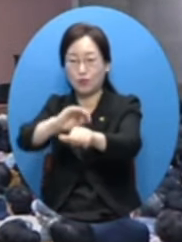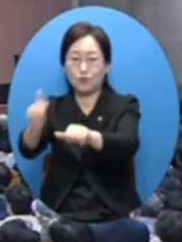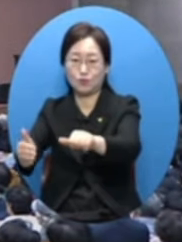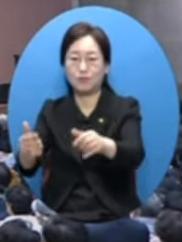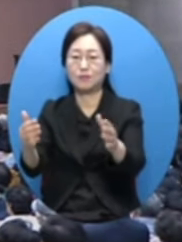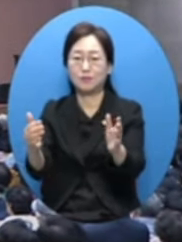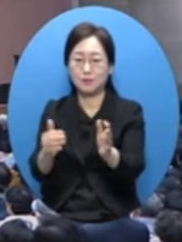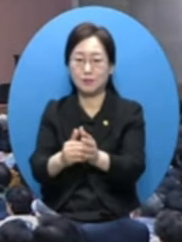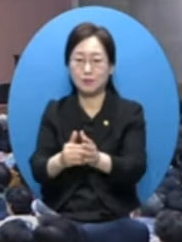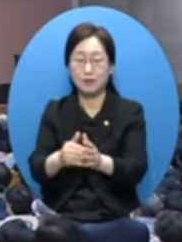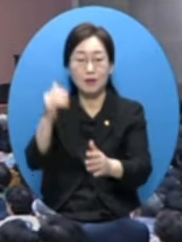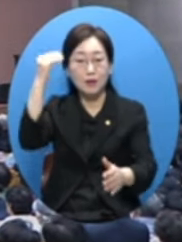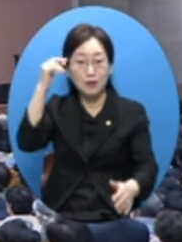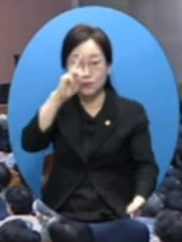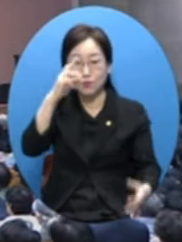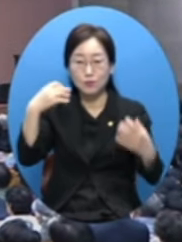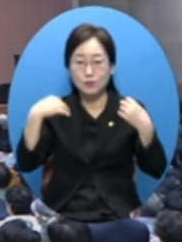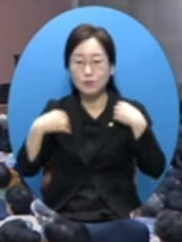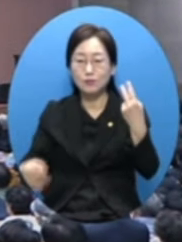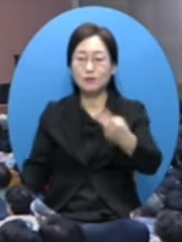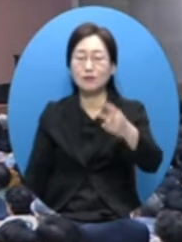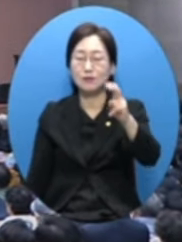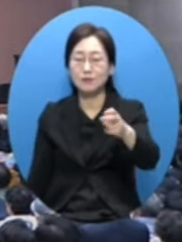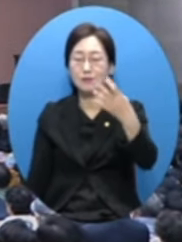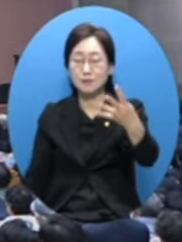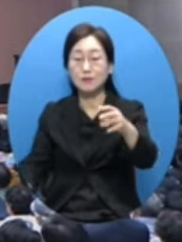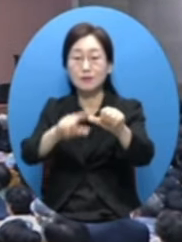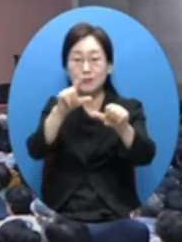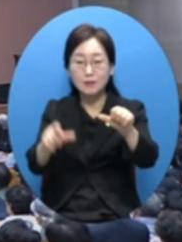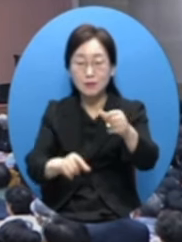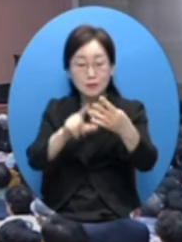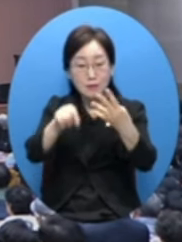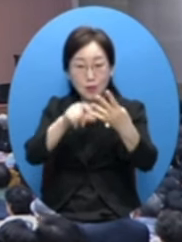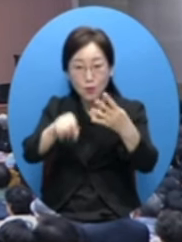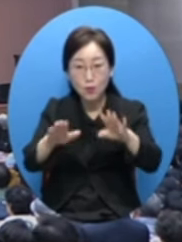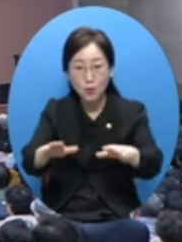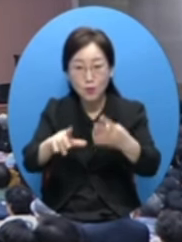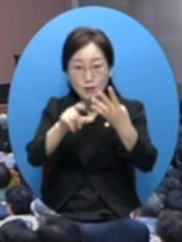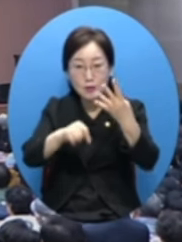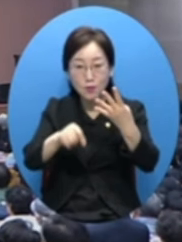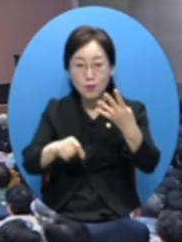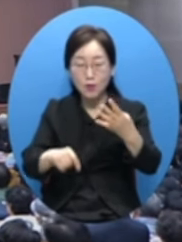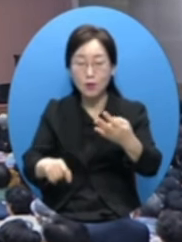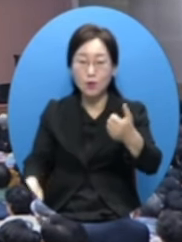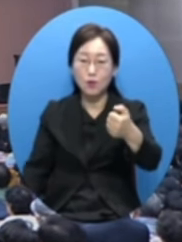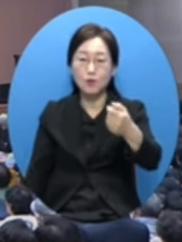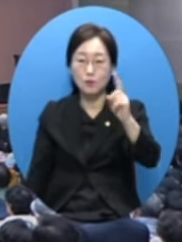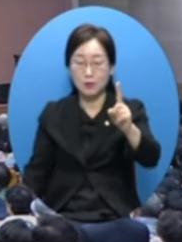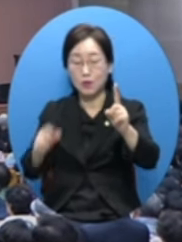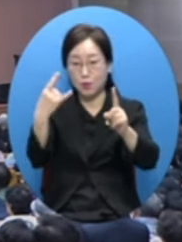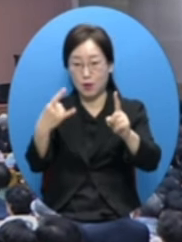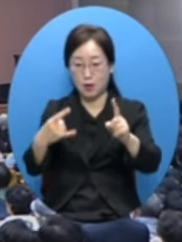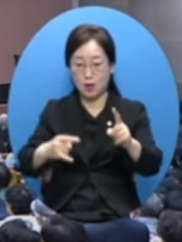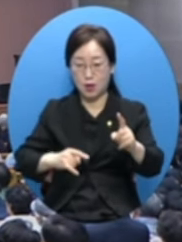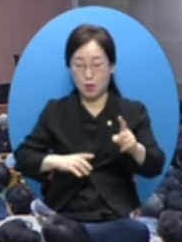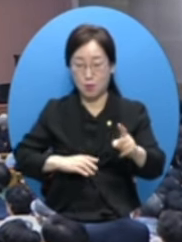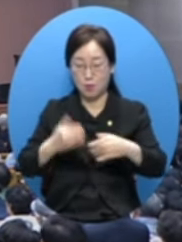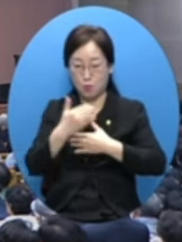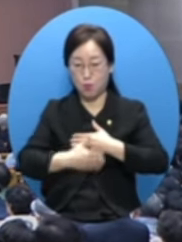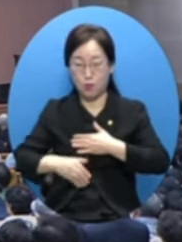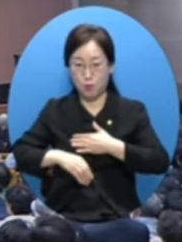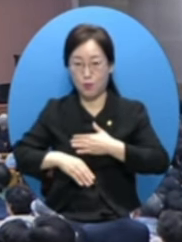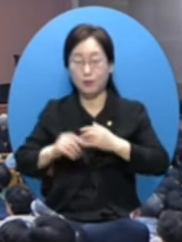정부는 지난 2024년 4월, 올해 4월 달에 제50일의 복원의 날 기념식에서